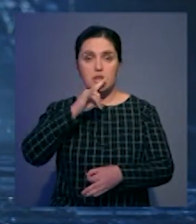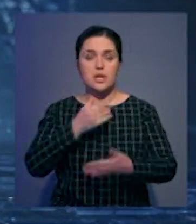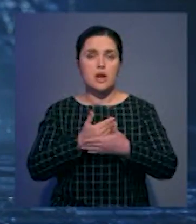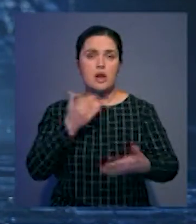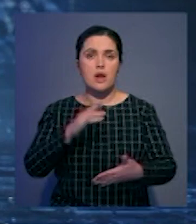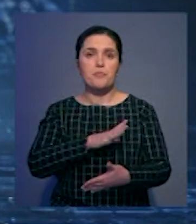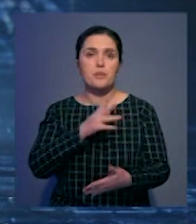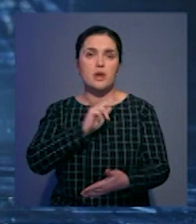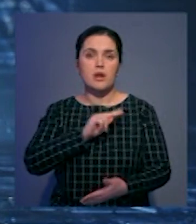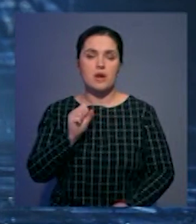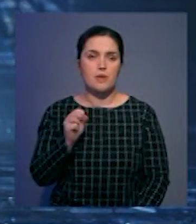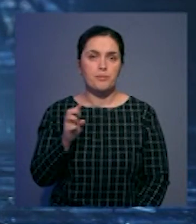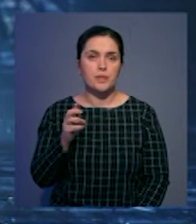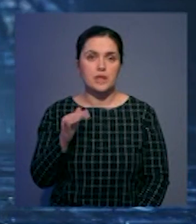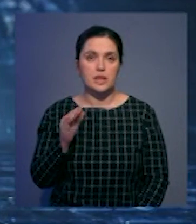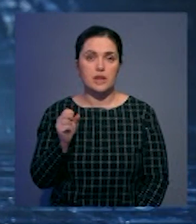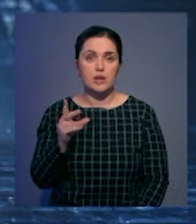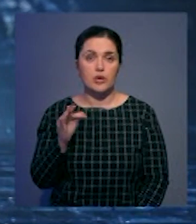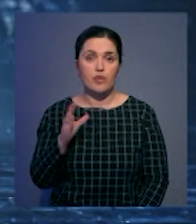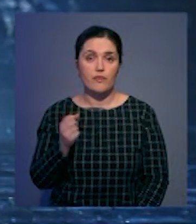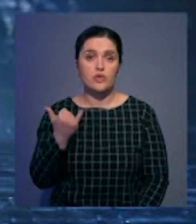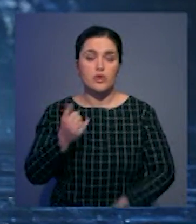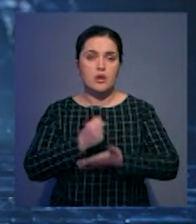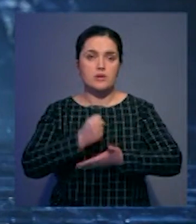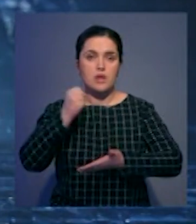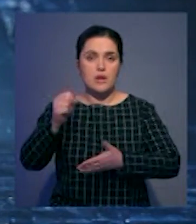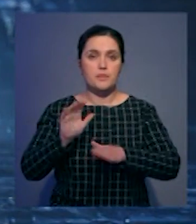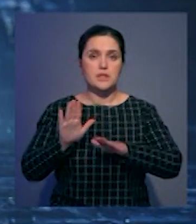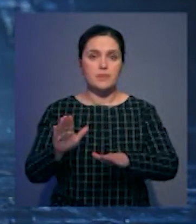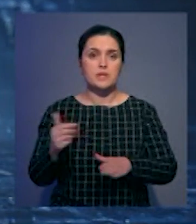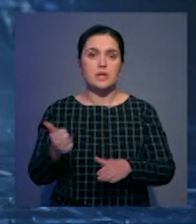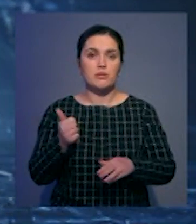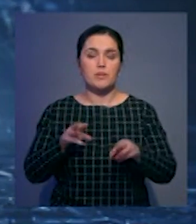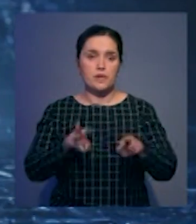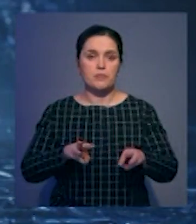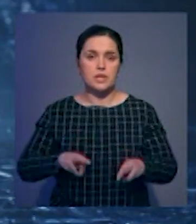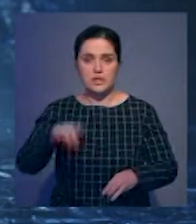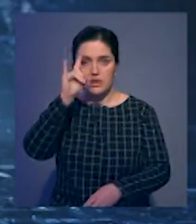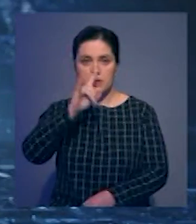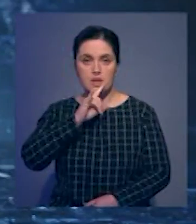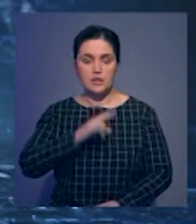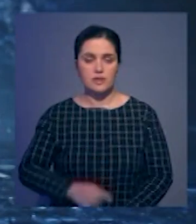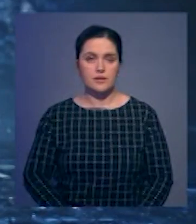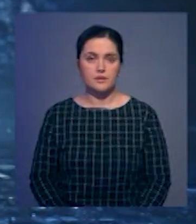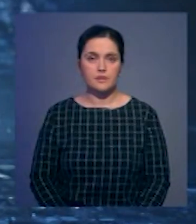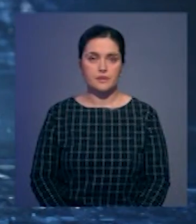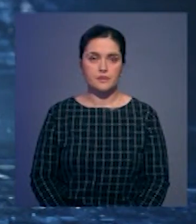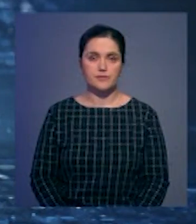пост занимала Гульшара Абдыкаликова, которая в свою очередь была назначена на должность заместителя премьер-министра Казахстана.